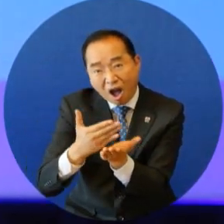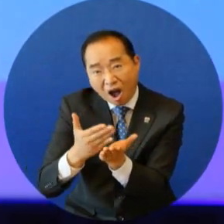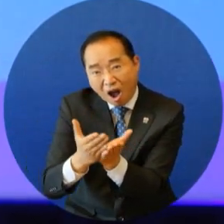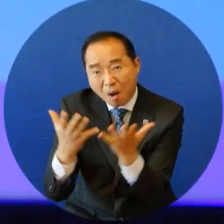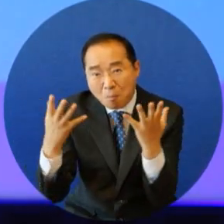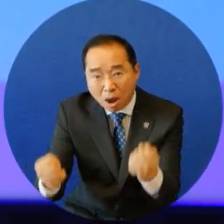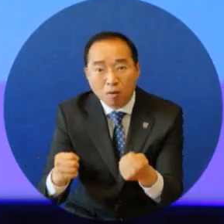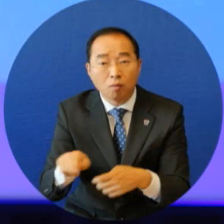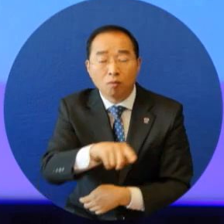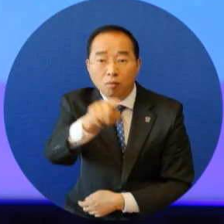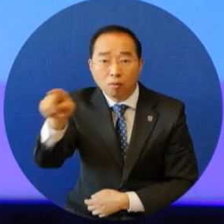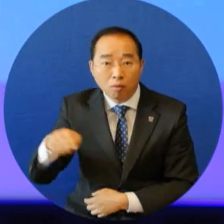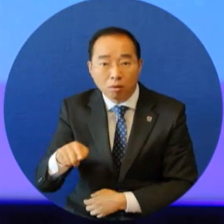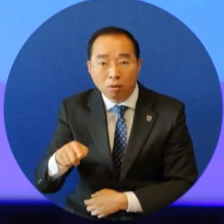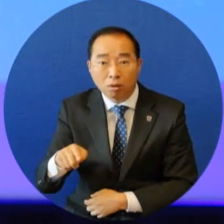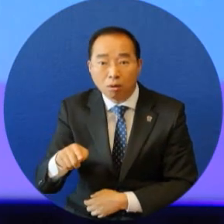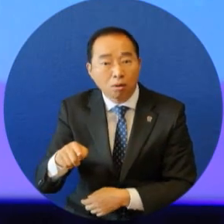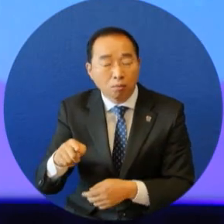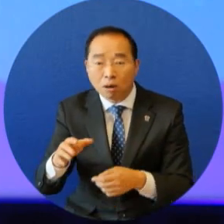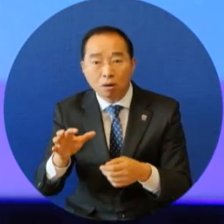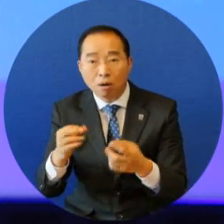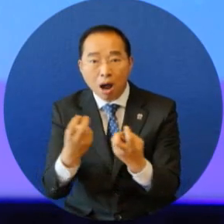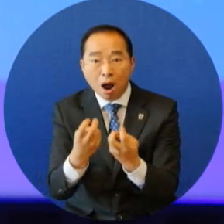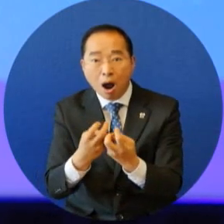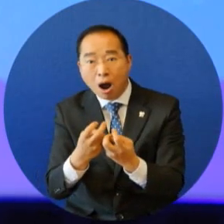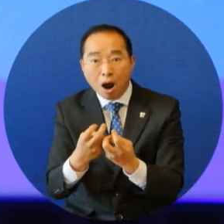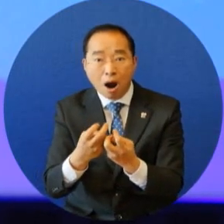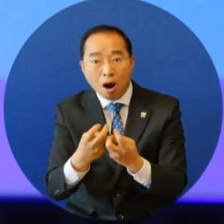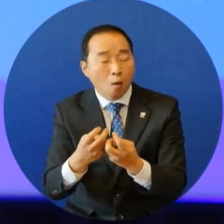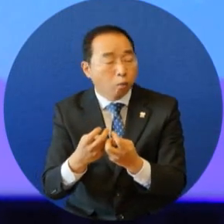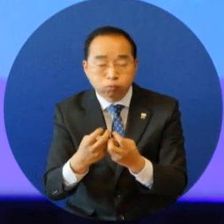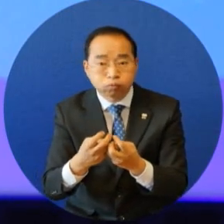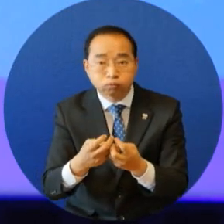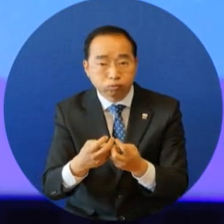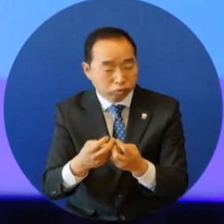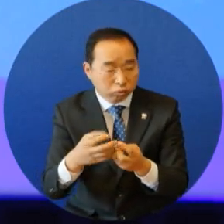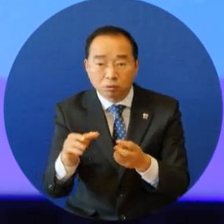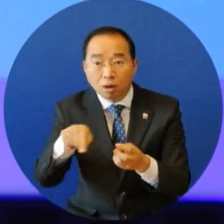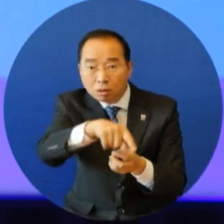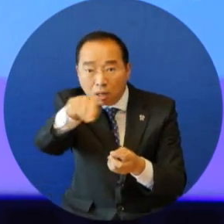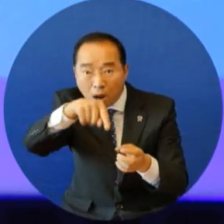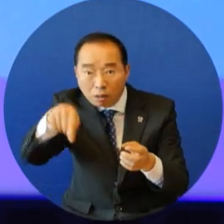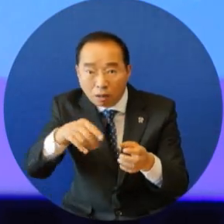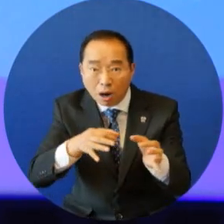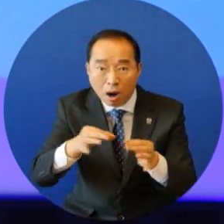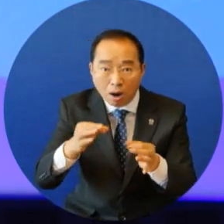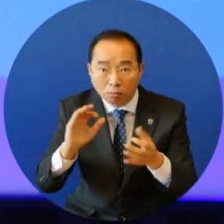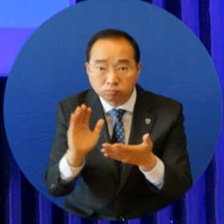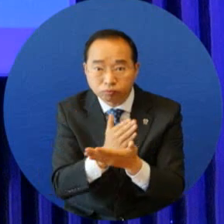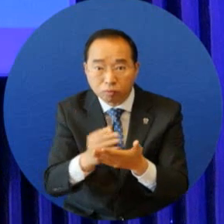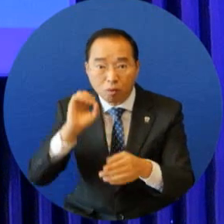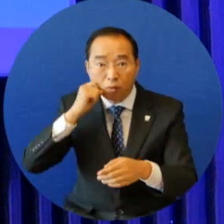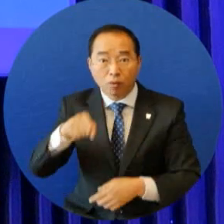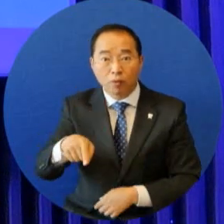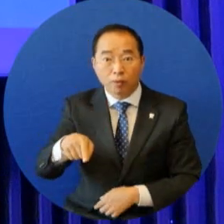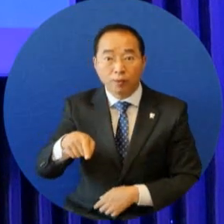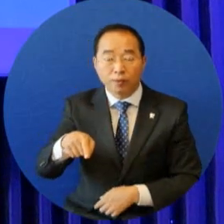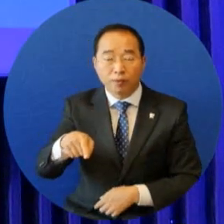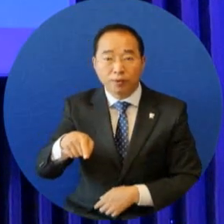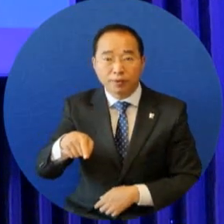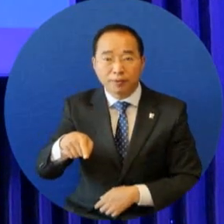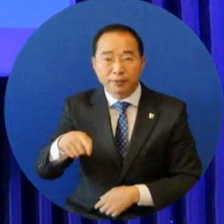정도로 너무 많은 화폐가 모이니까는 자기네들도 이거를 서로 분간하기가 힘들었어.